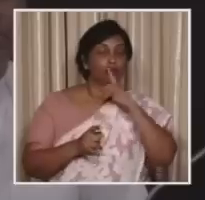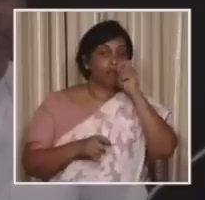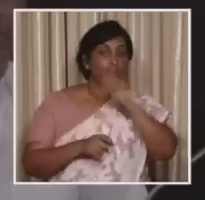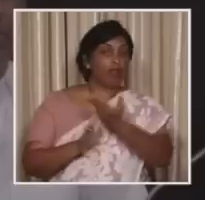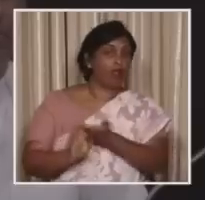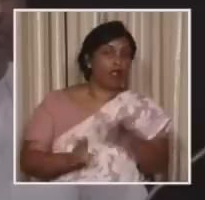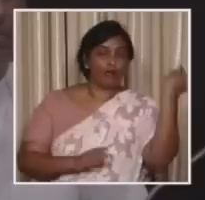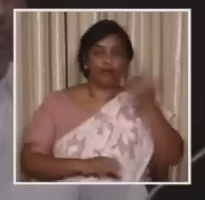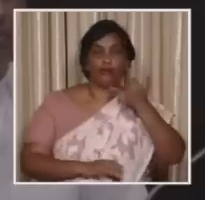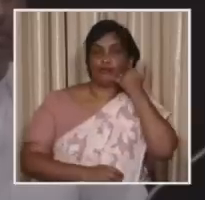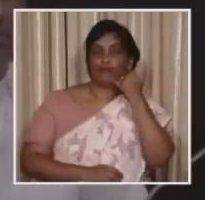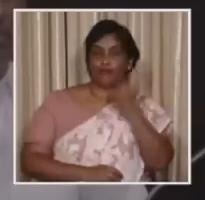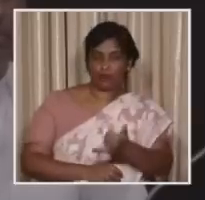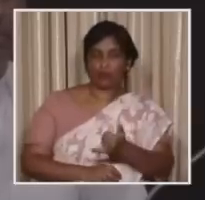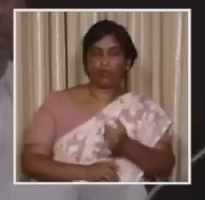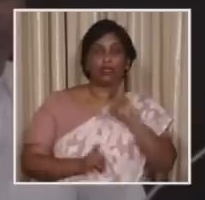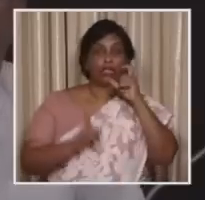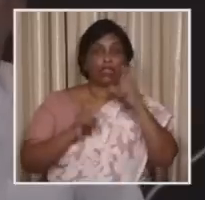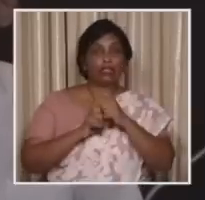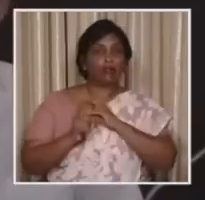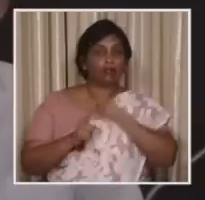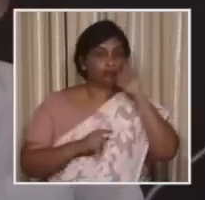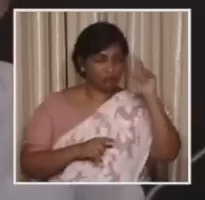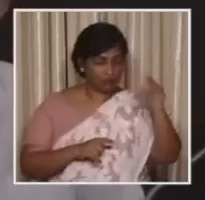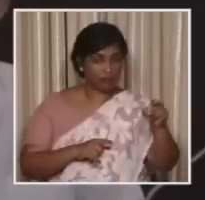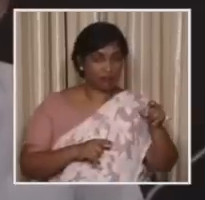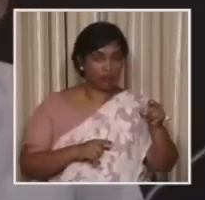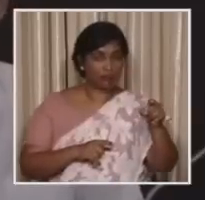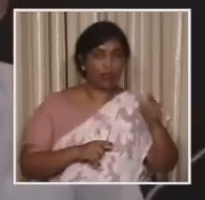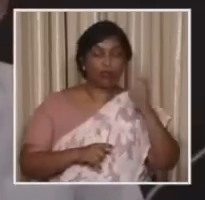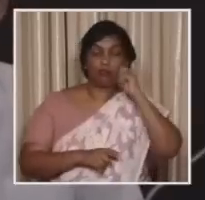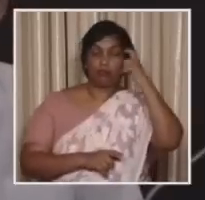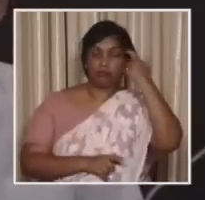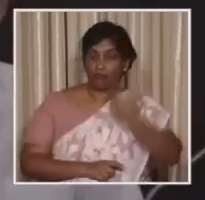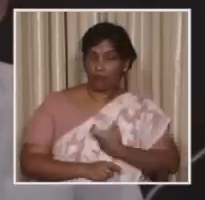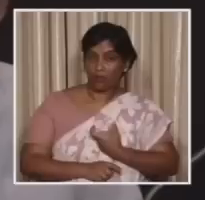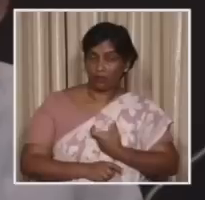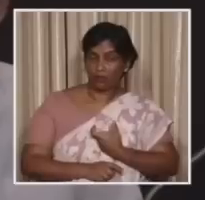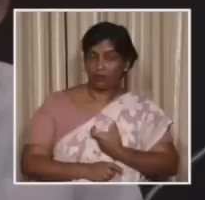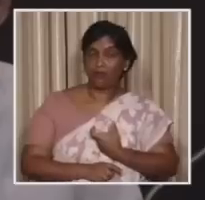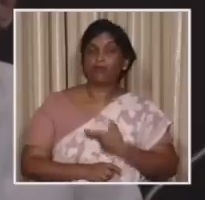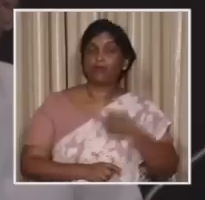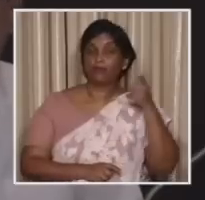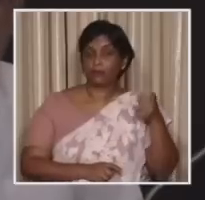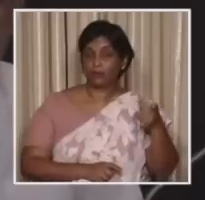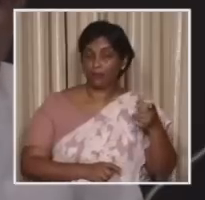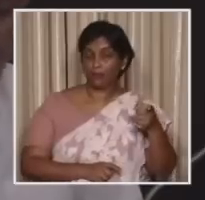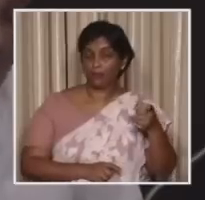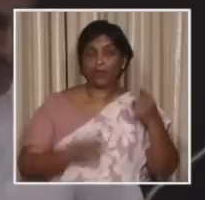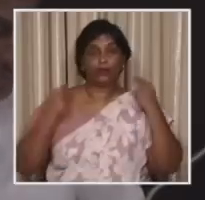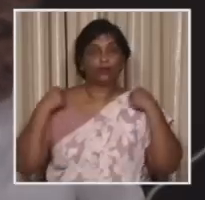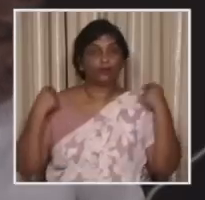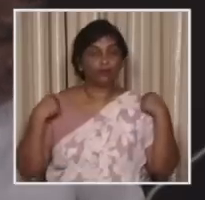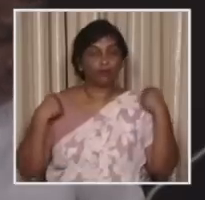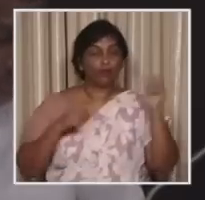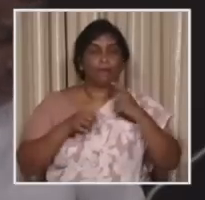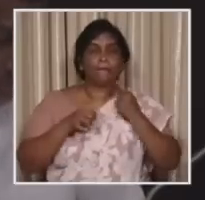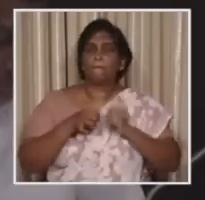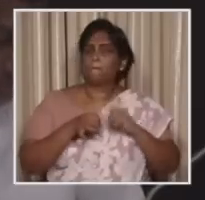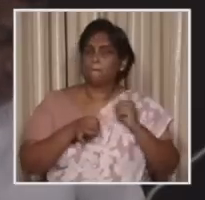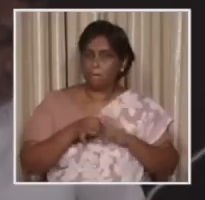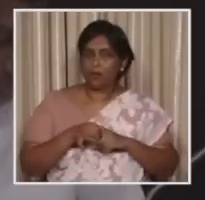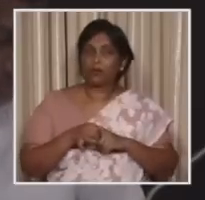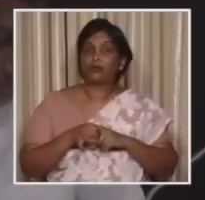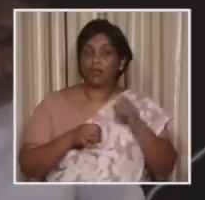metenin arayyanna kiyala. Etoru dehi walata yanakota me pudgalayawa etana inna security officer kene prashna karanawa.